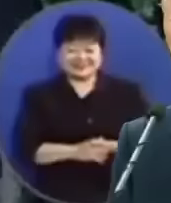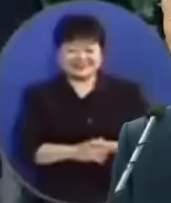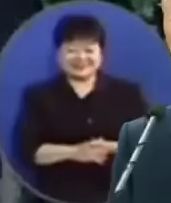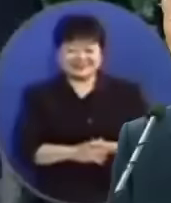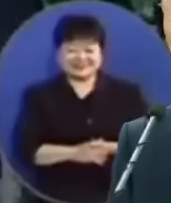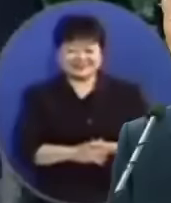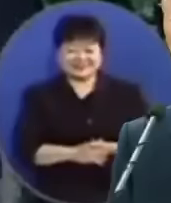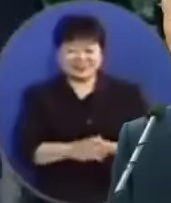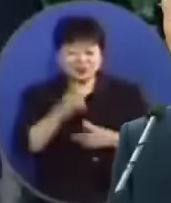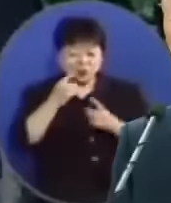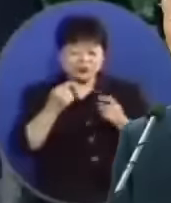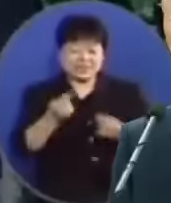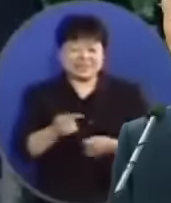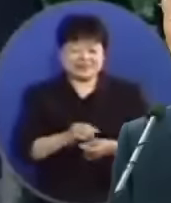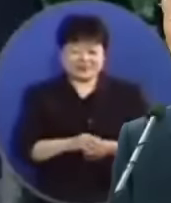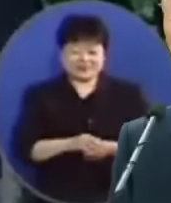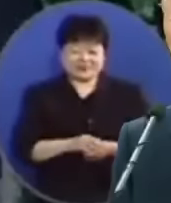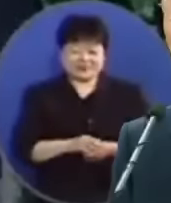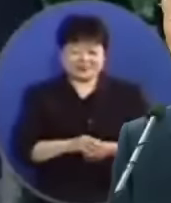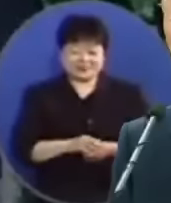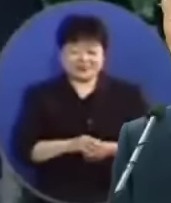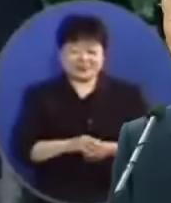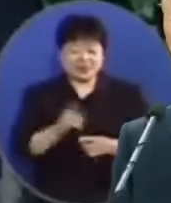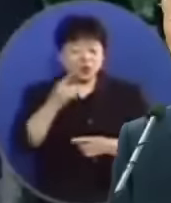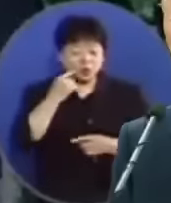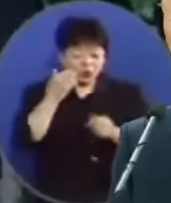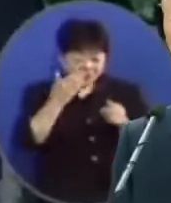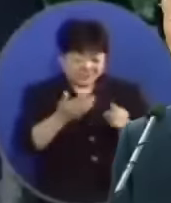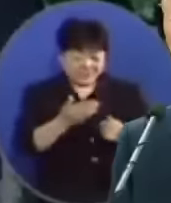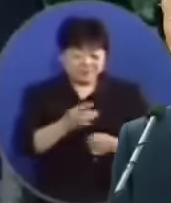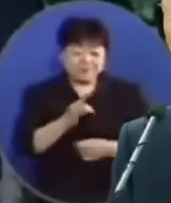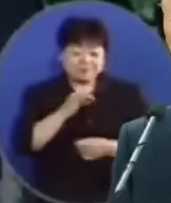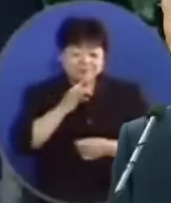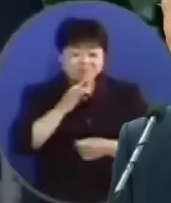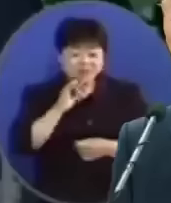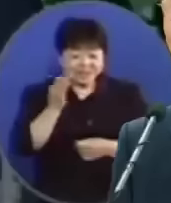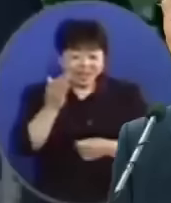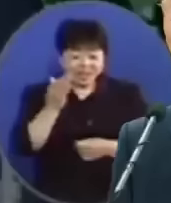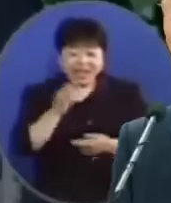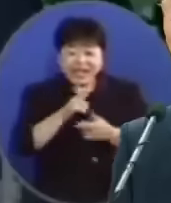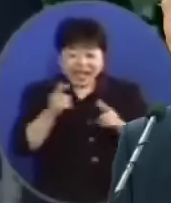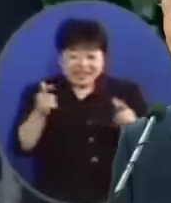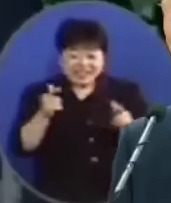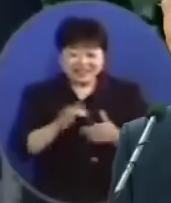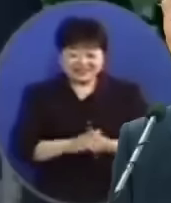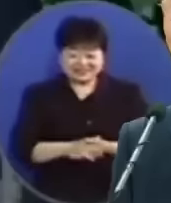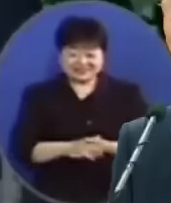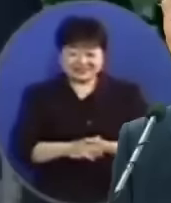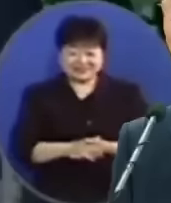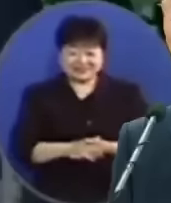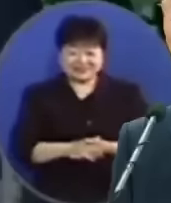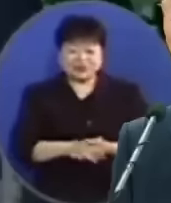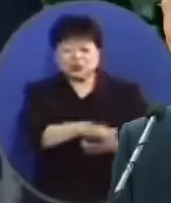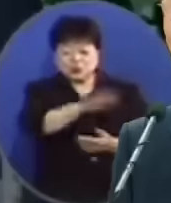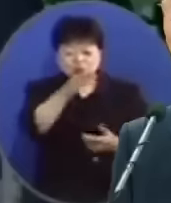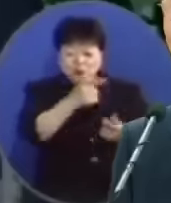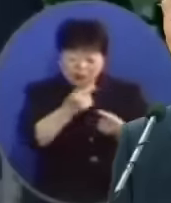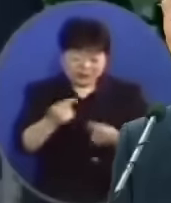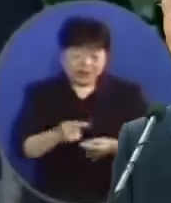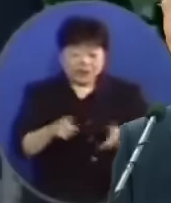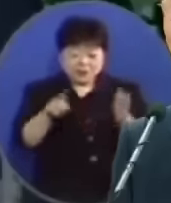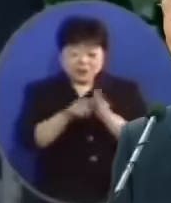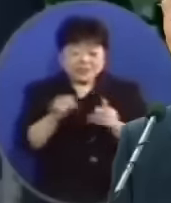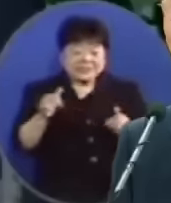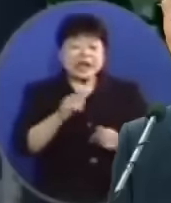아, 그것은 조용기 목사나 이 우리 당회장 이영훈 목사님이나 할 일이지 우리가 할 일 아니다. 천만에요. 여기에